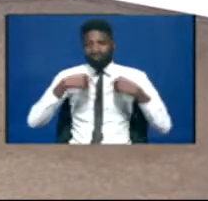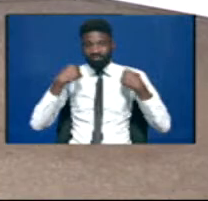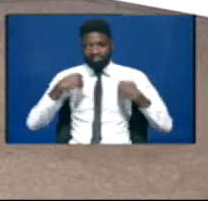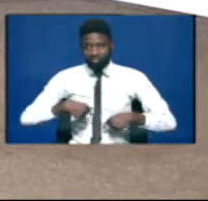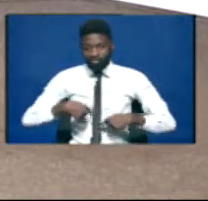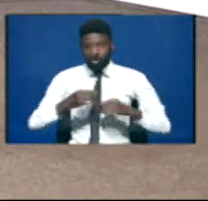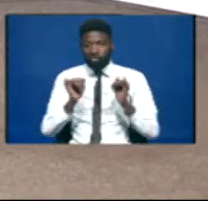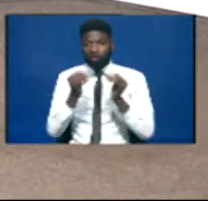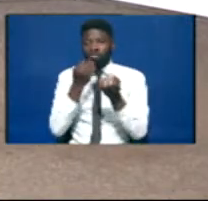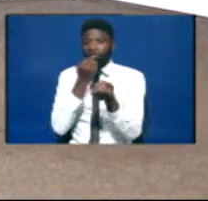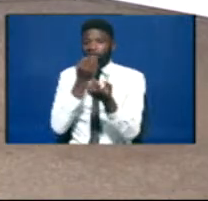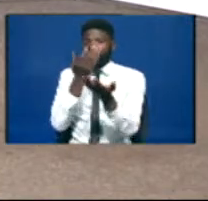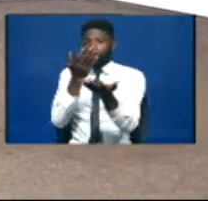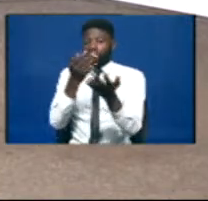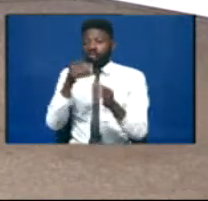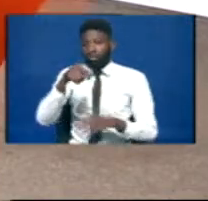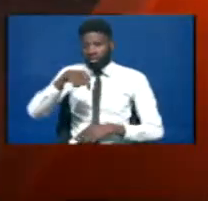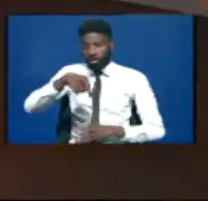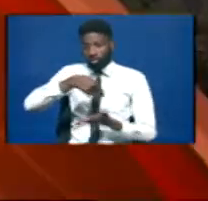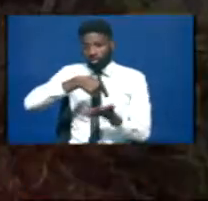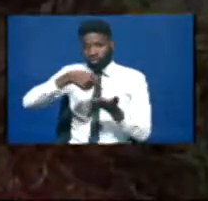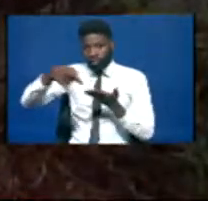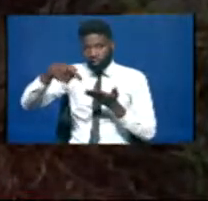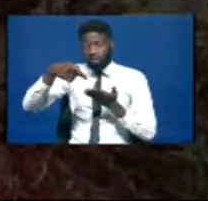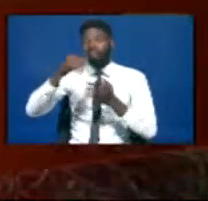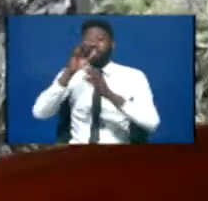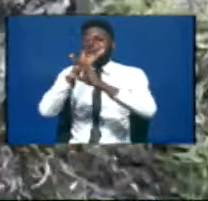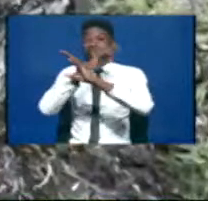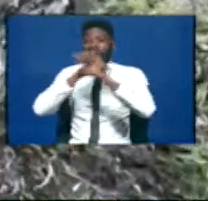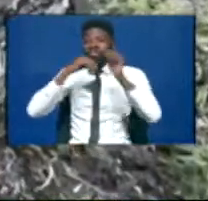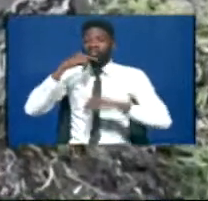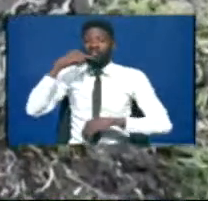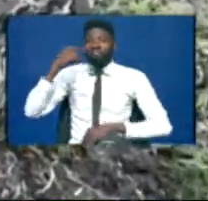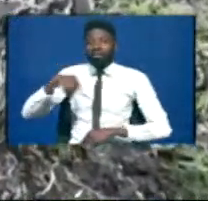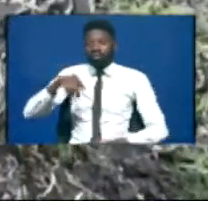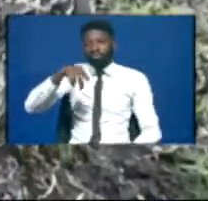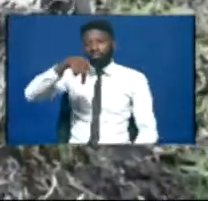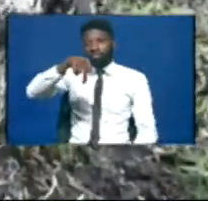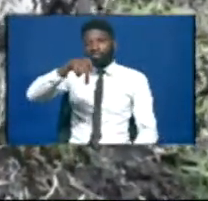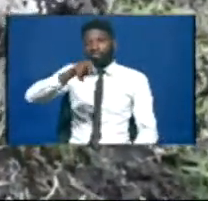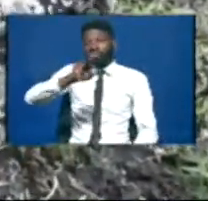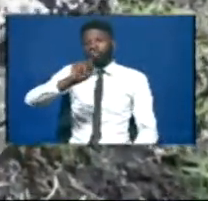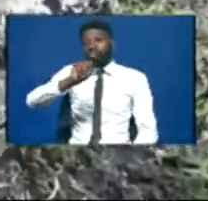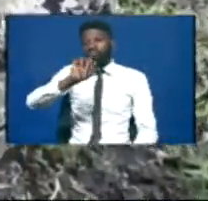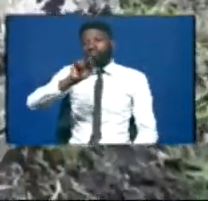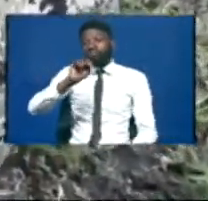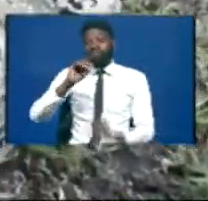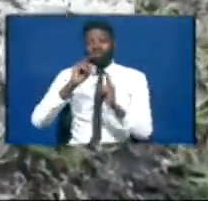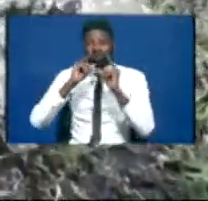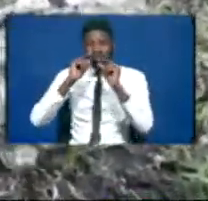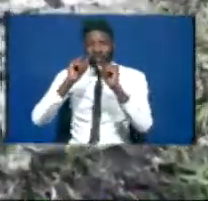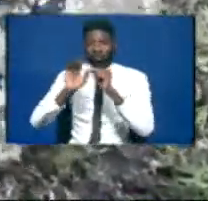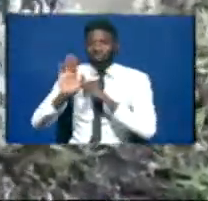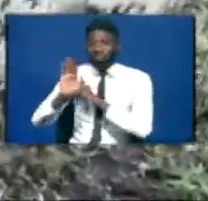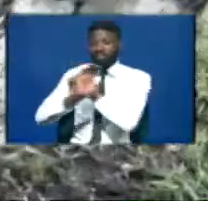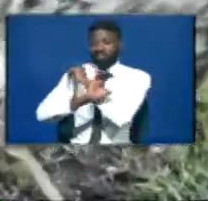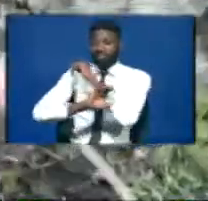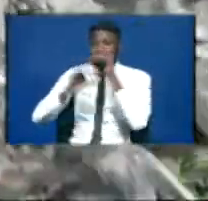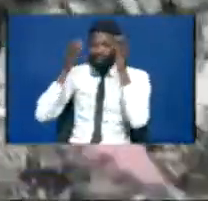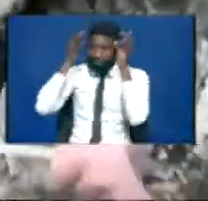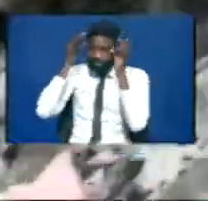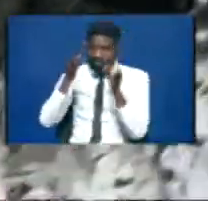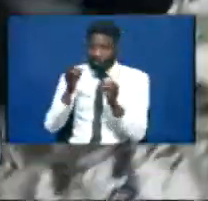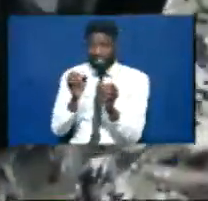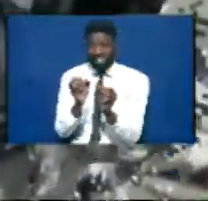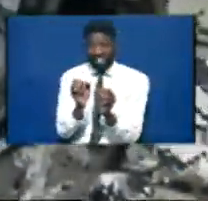Katika makala ya juma hili, Rais Putin wa Urusi yasema nchi hiyo itafanya maamuzi yake iwapo Marekani itawasilisha makombora ya masafa